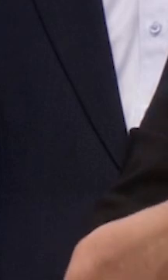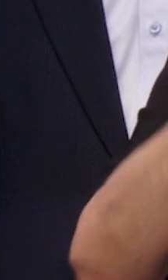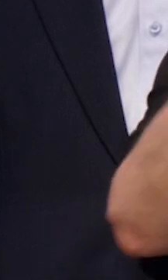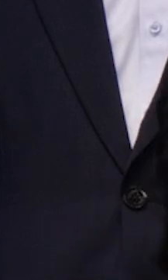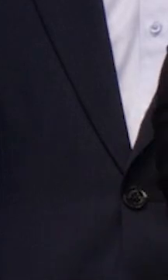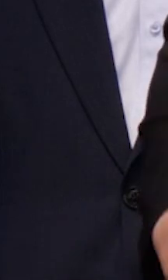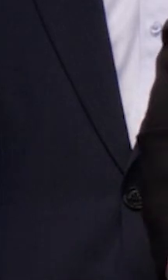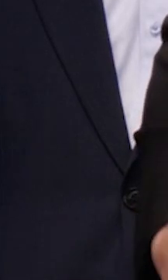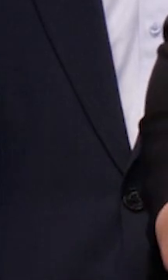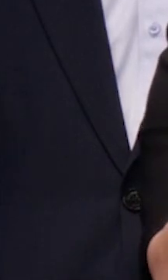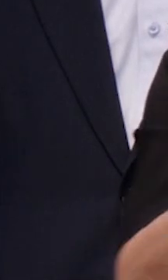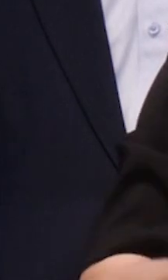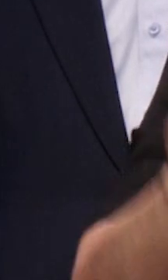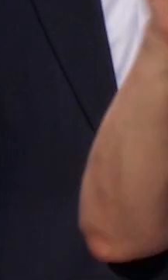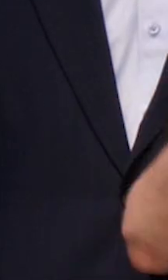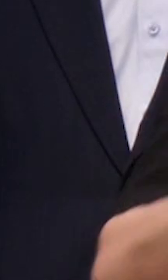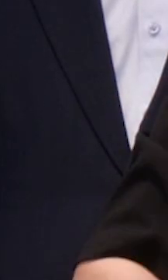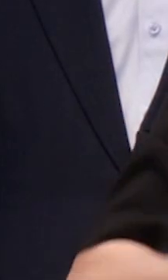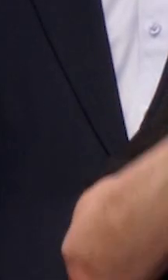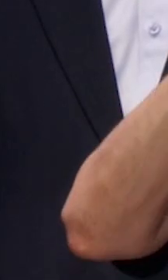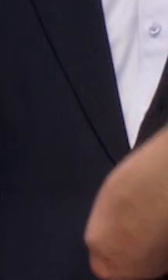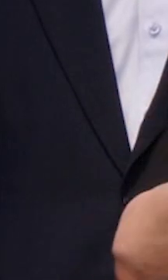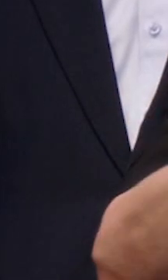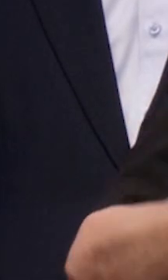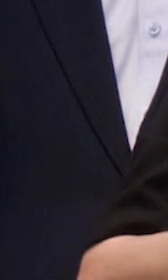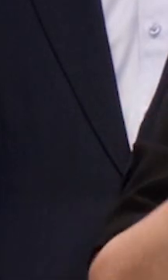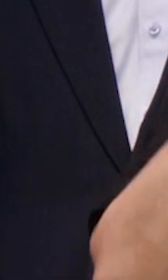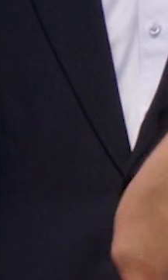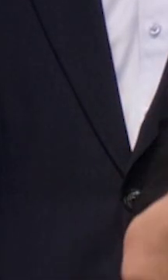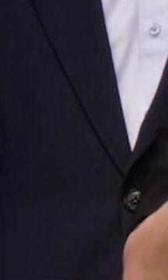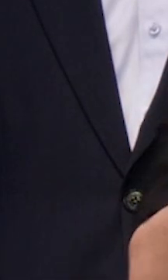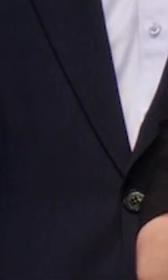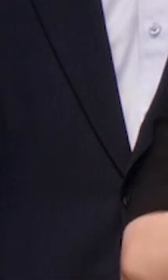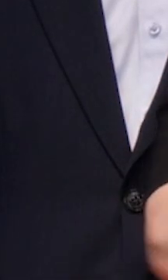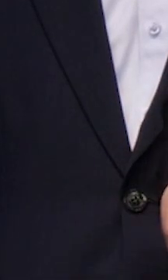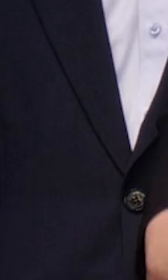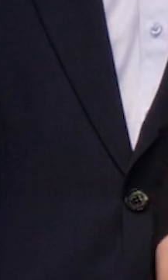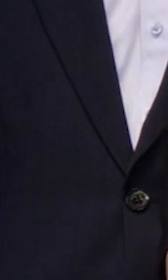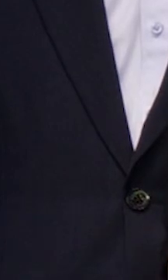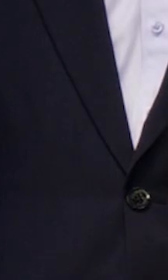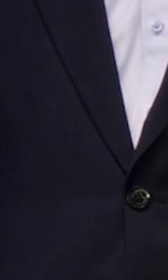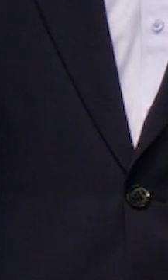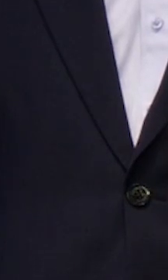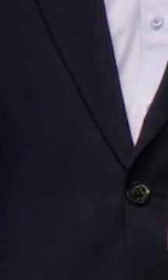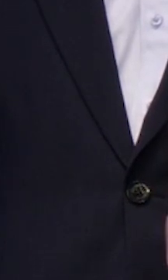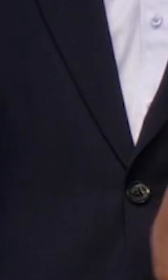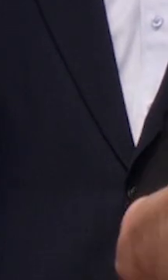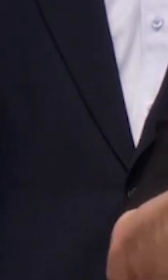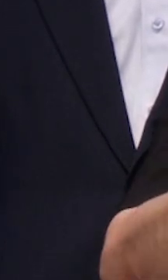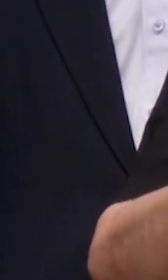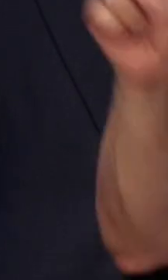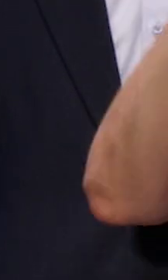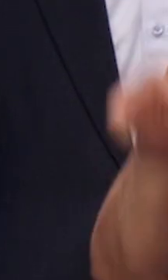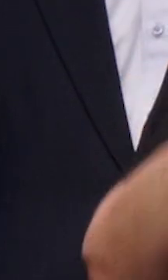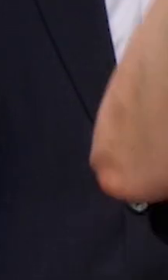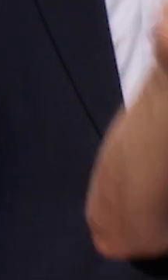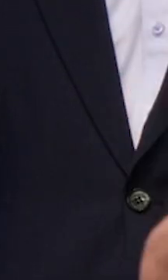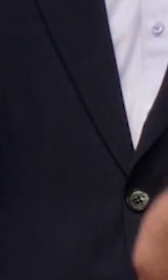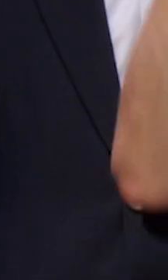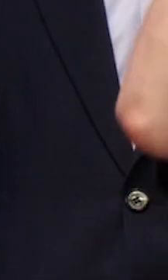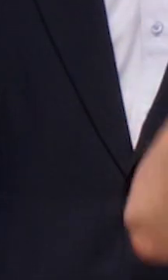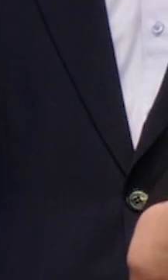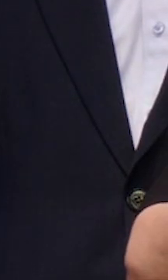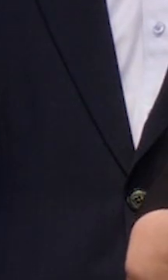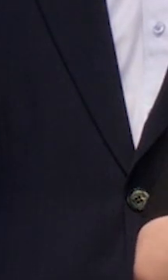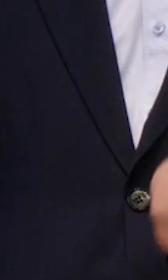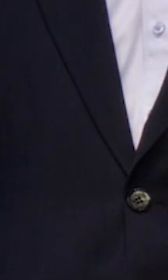세계여행관광협의회는 2023년 세계관광산업 규모를 9조 5천억 달러로 전망했습니다. 하나로 무려